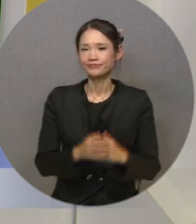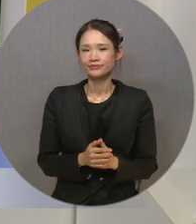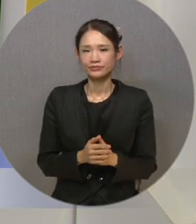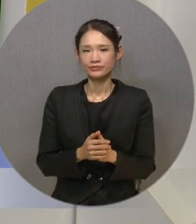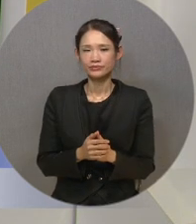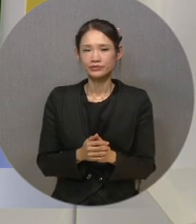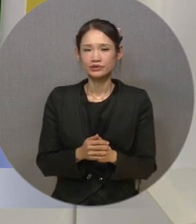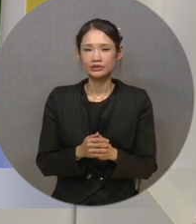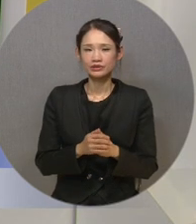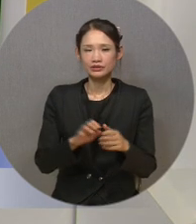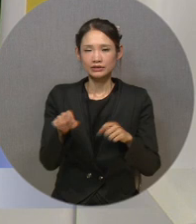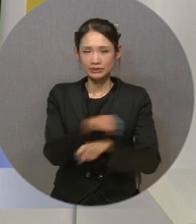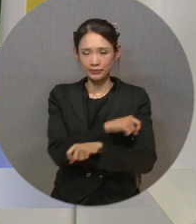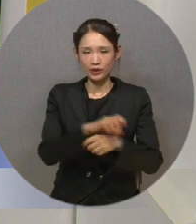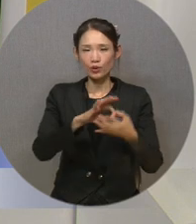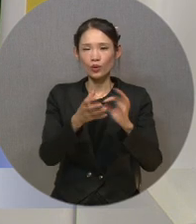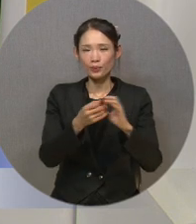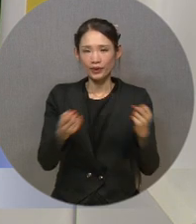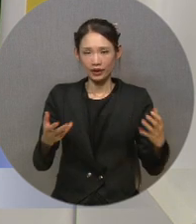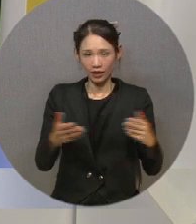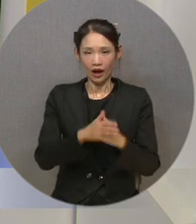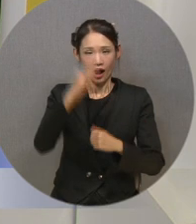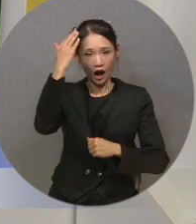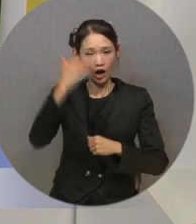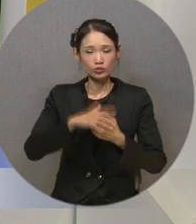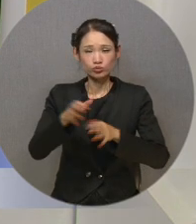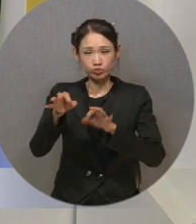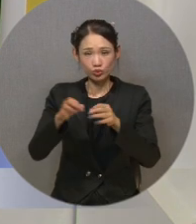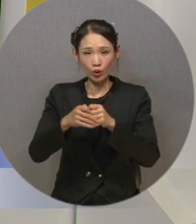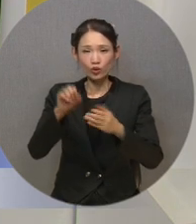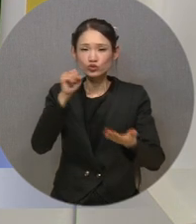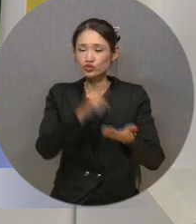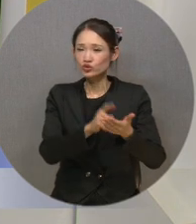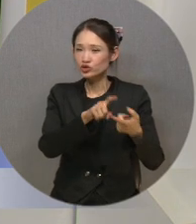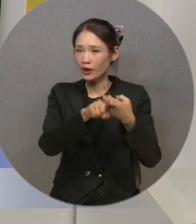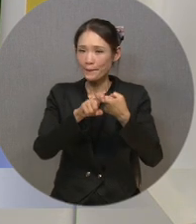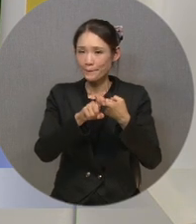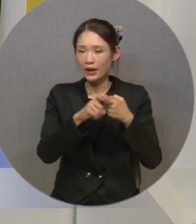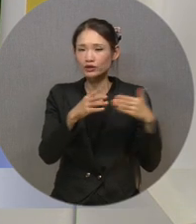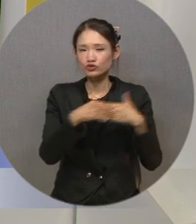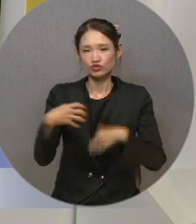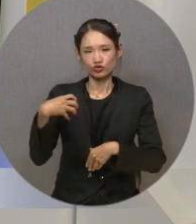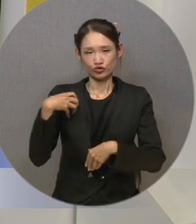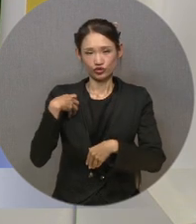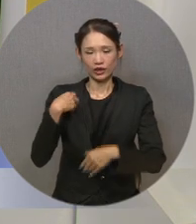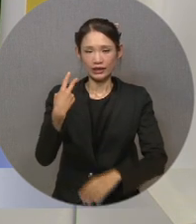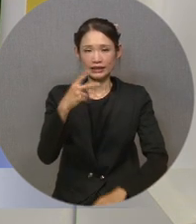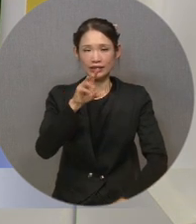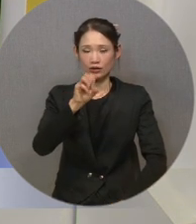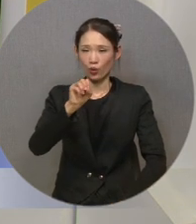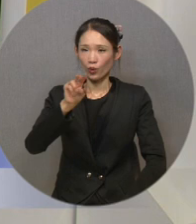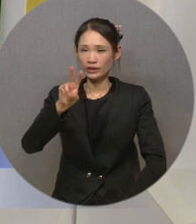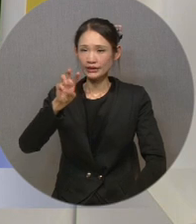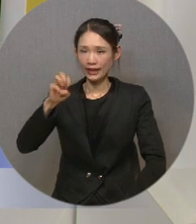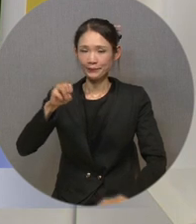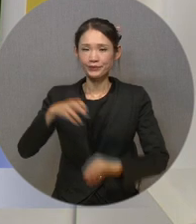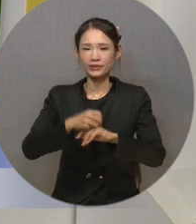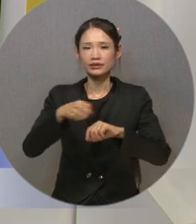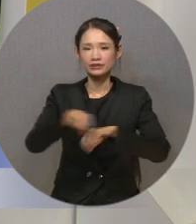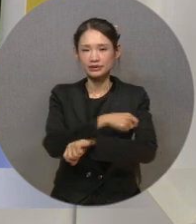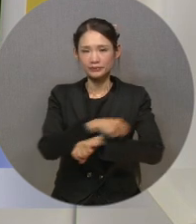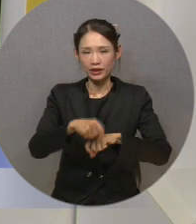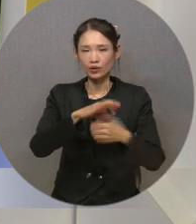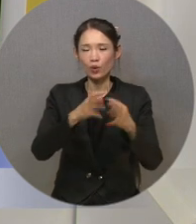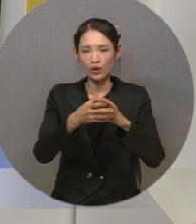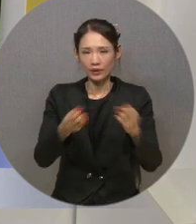스페셜 올림픽 코리아와 한국 프로축구 연맹이 주최 주관하는 2023 스페셜 올림픽 코리아 K리그 유니파이드